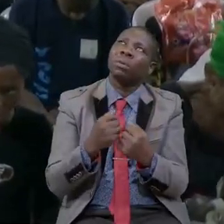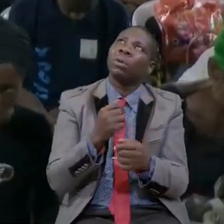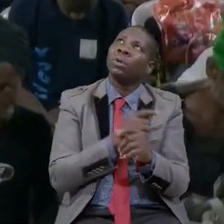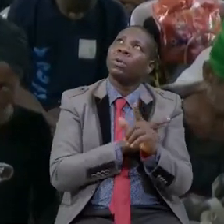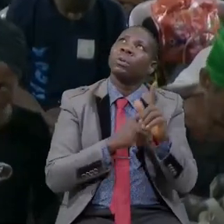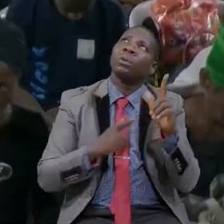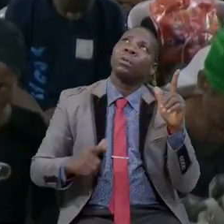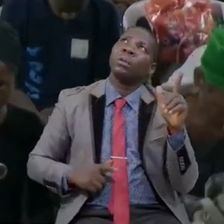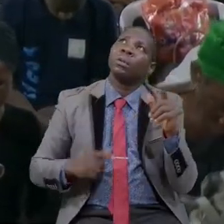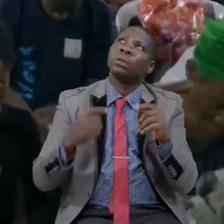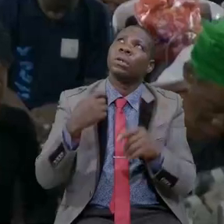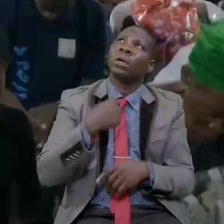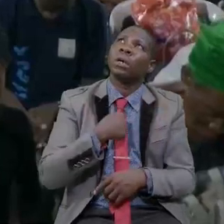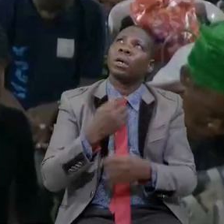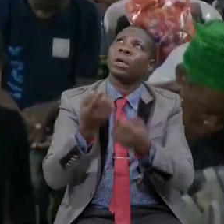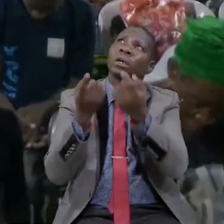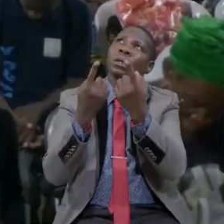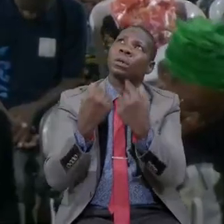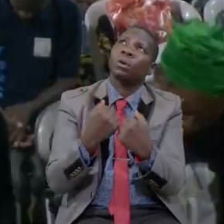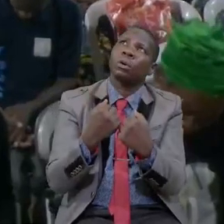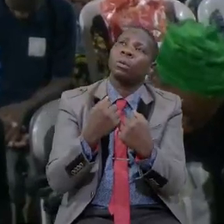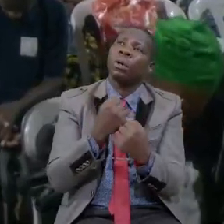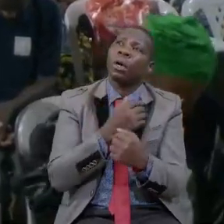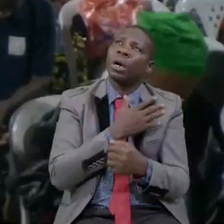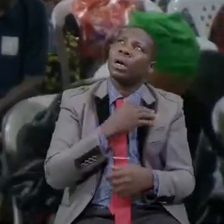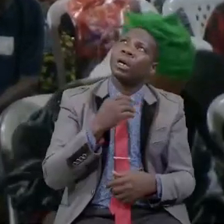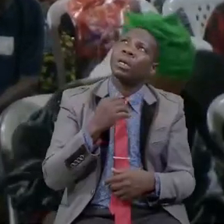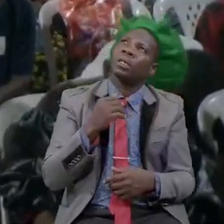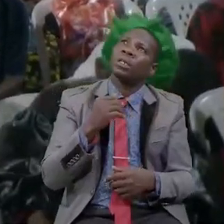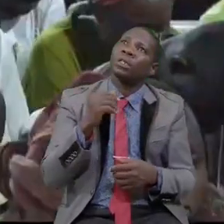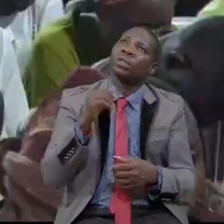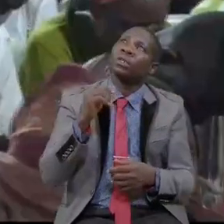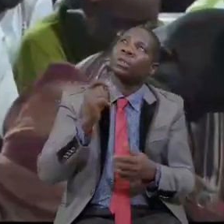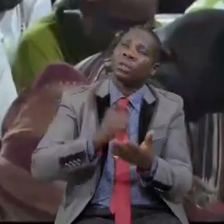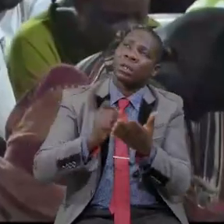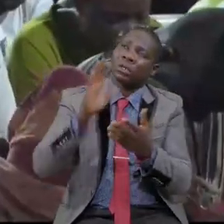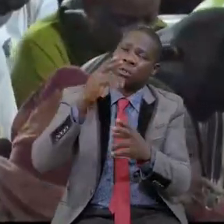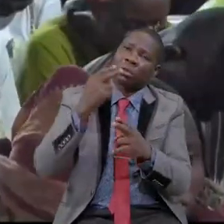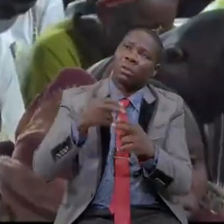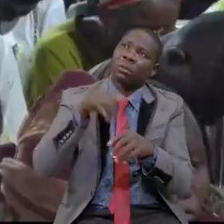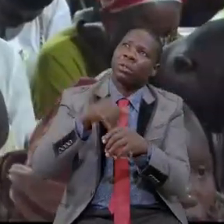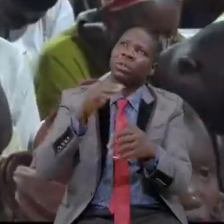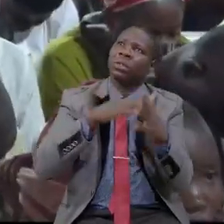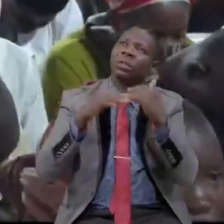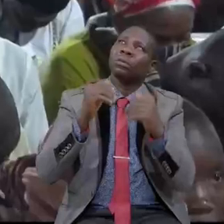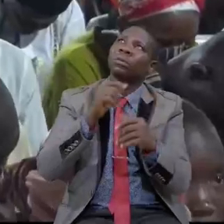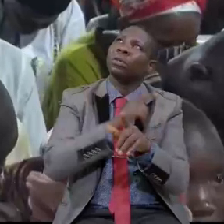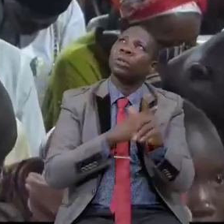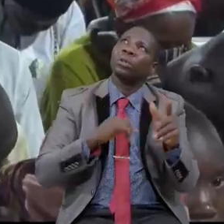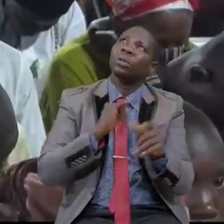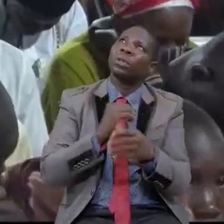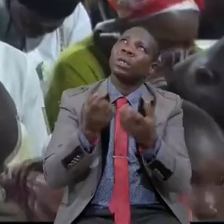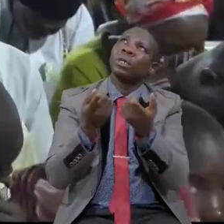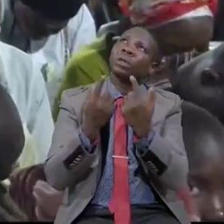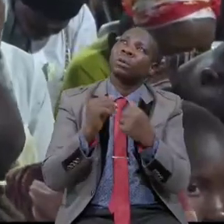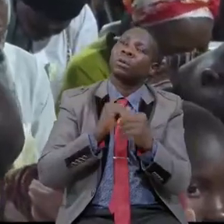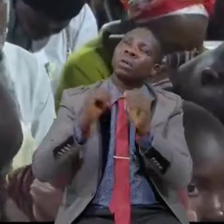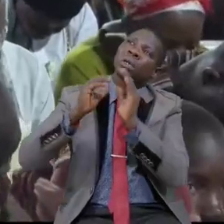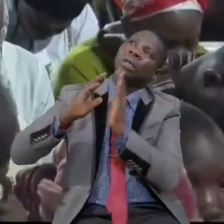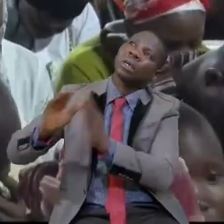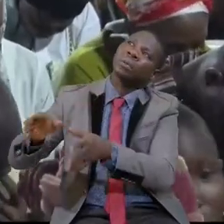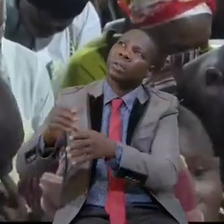Seigneur, je viens. Et il écrira ton nom au ciel. Seigneur, je viens. J'abandonne mes